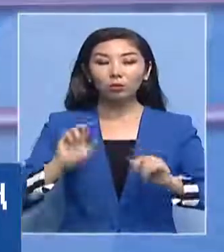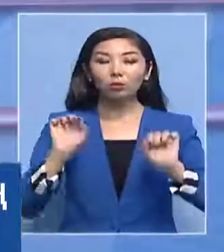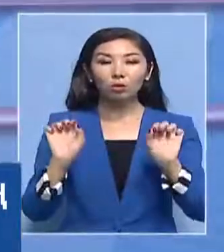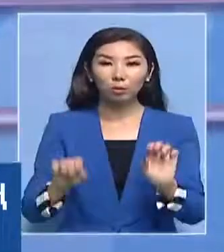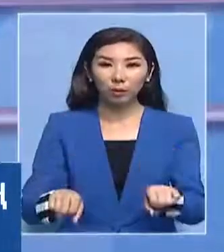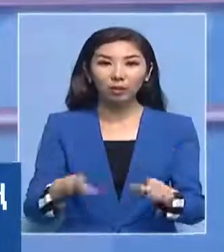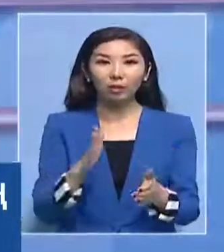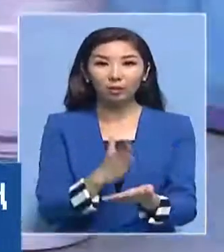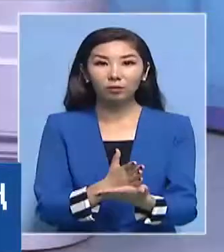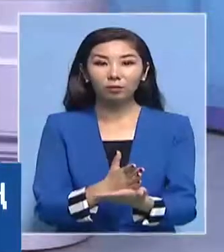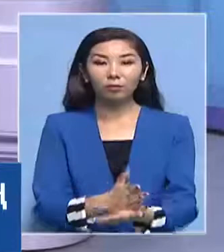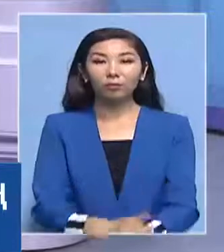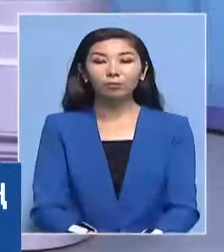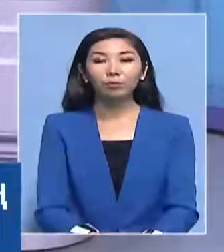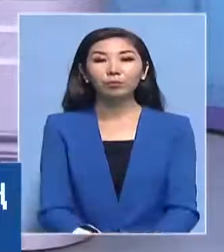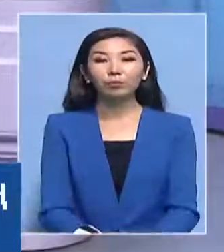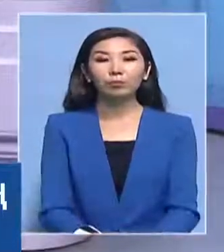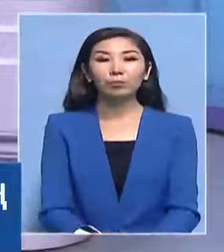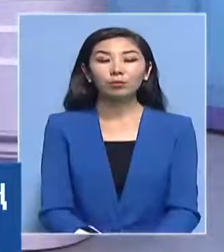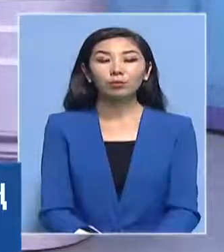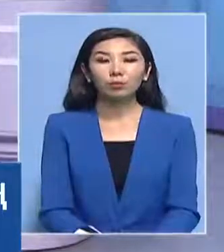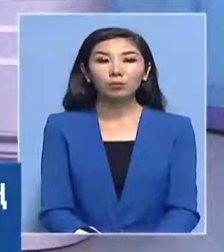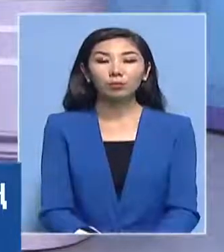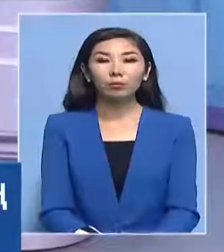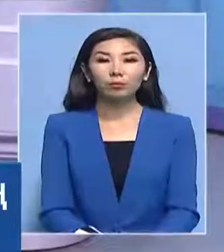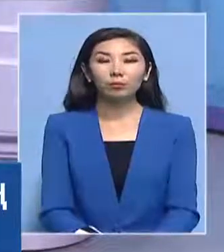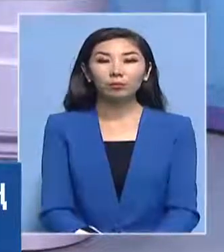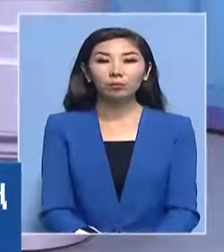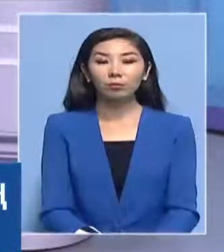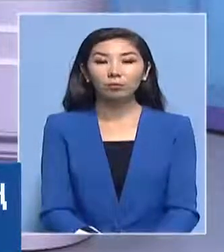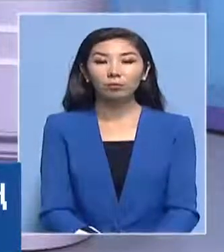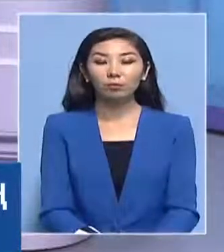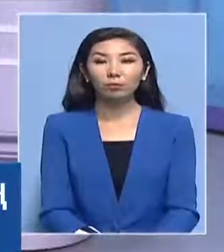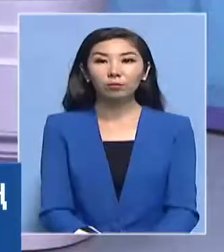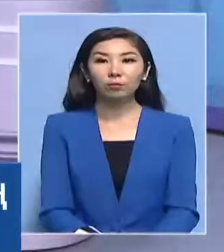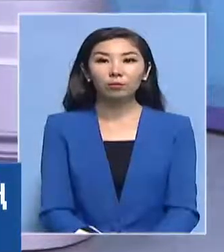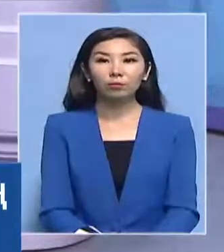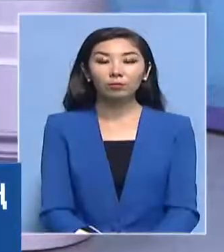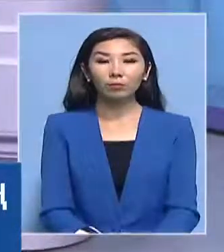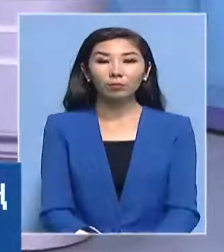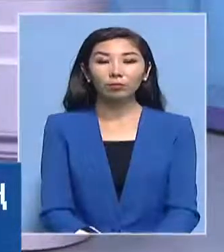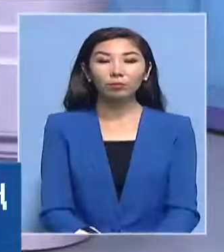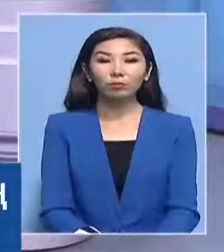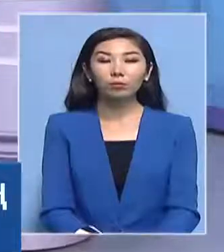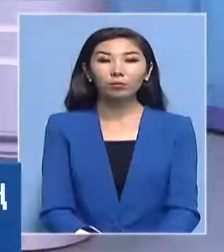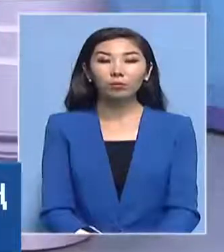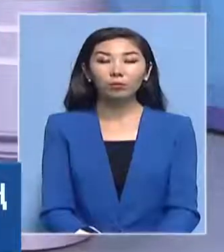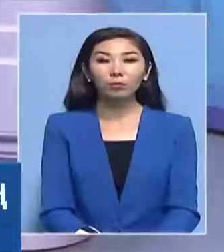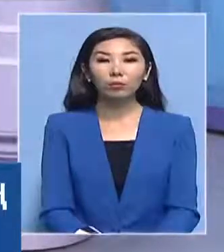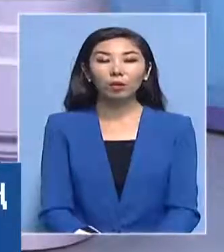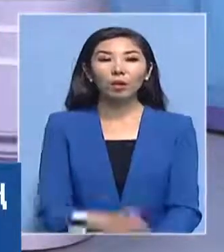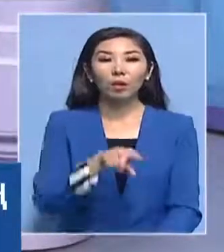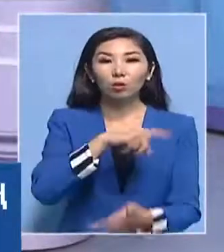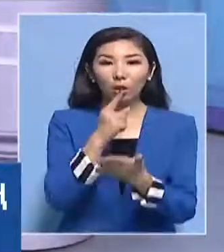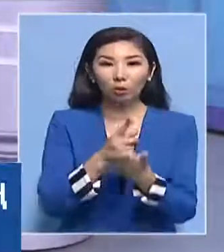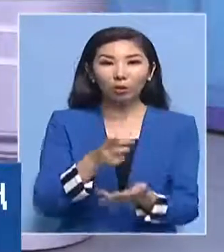мүмкіншілік бар. Осыған қатысты айтарыңыз бар ма? Алдыңғы сұраққа болады ма екен? Әрине. Жаңағы сұрақ қойған азаматқа